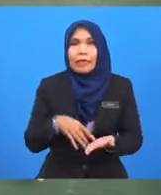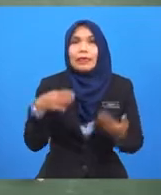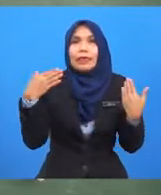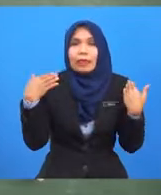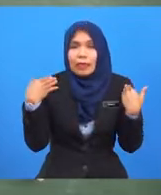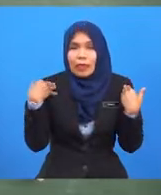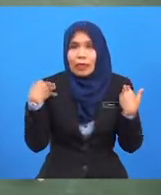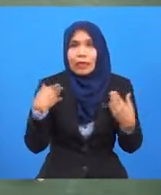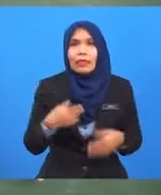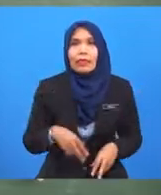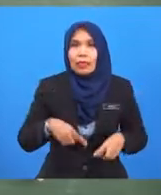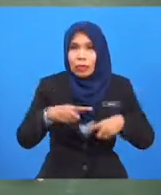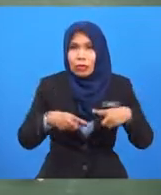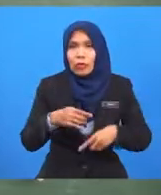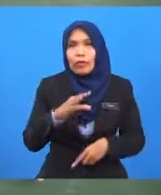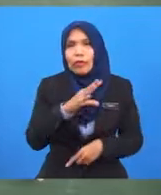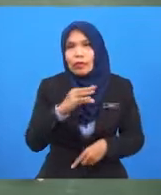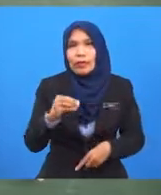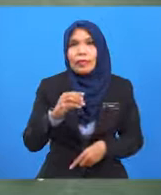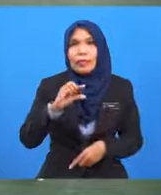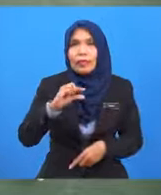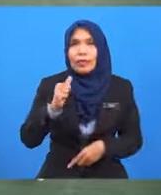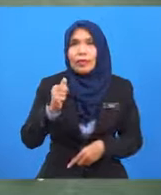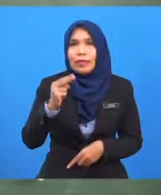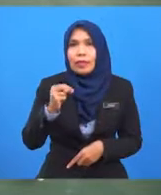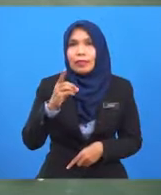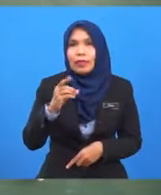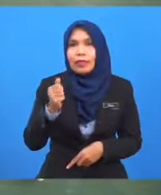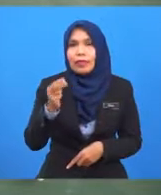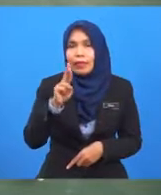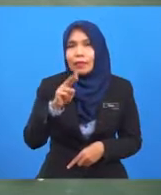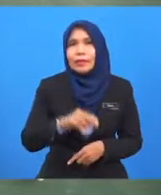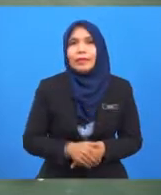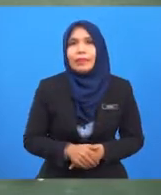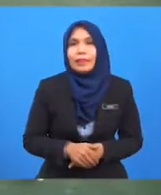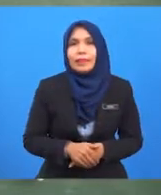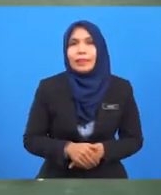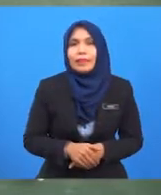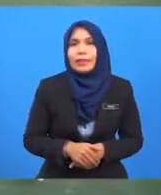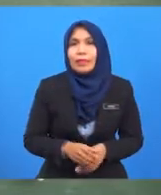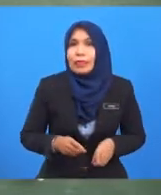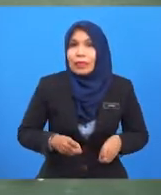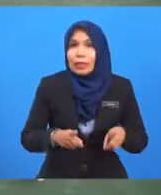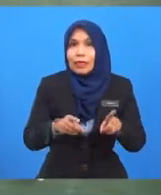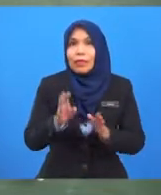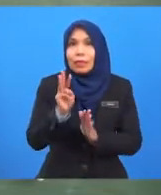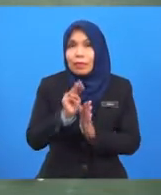gandar. Begitu juga semasa kita sedang membuka paip